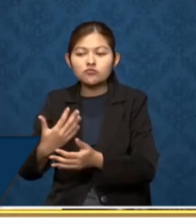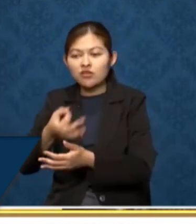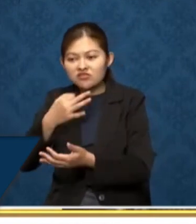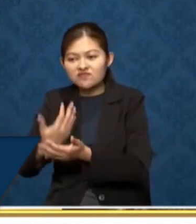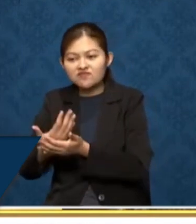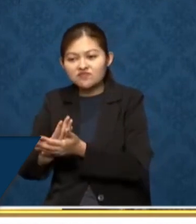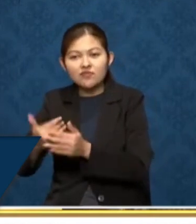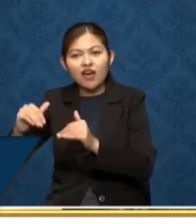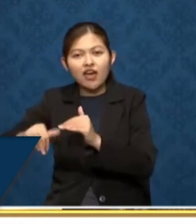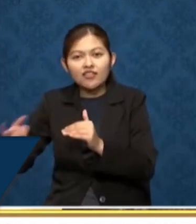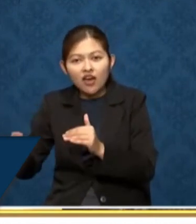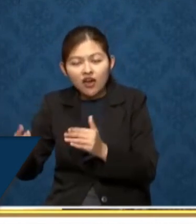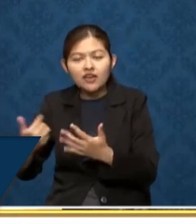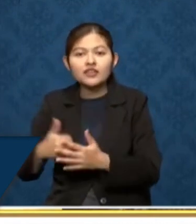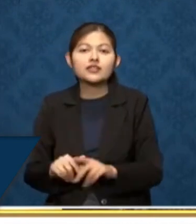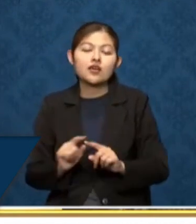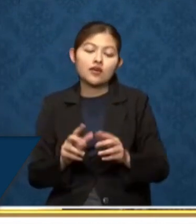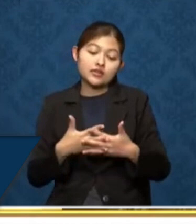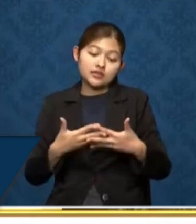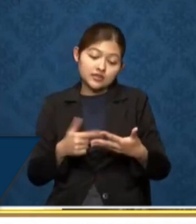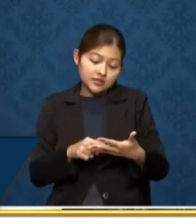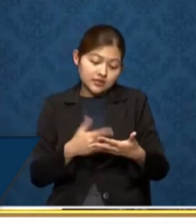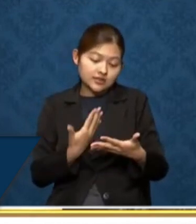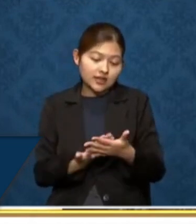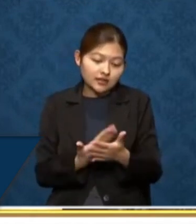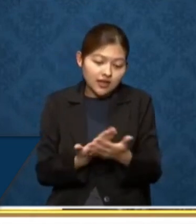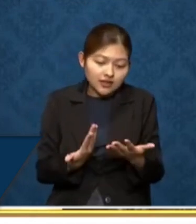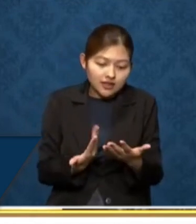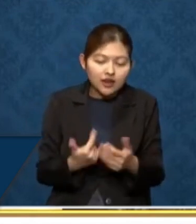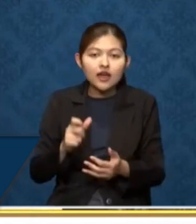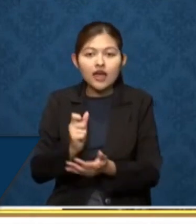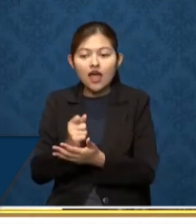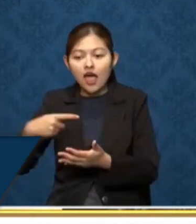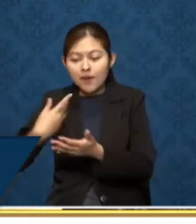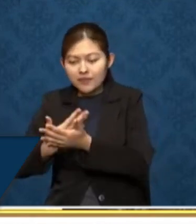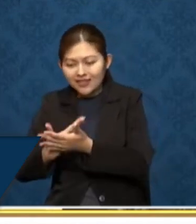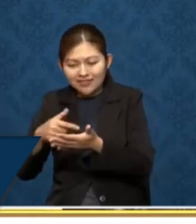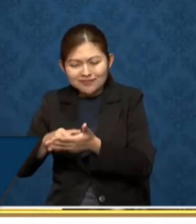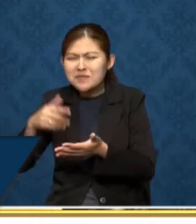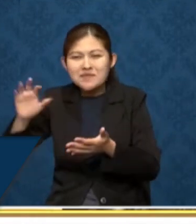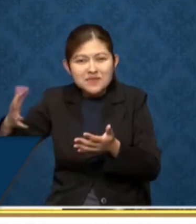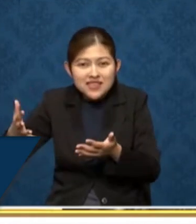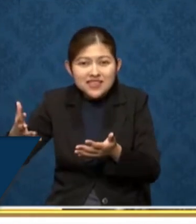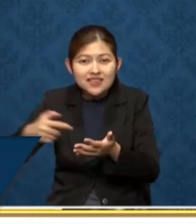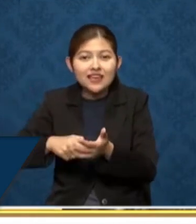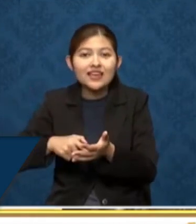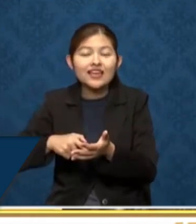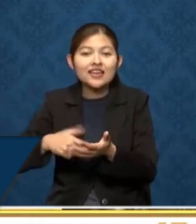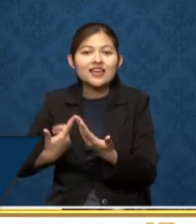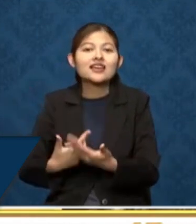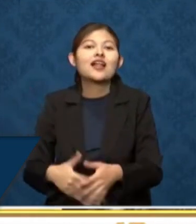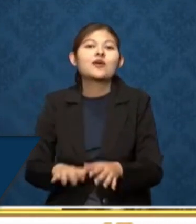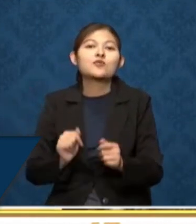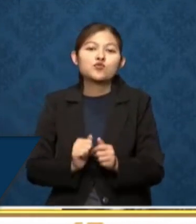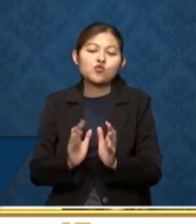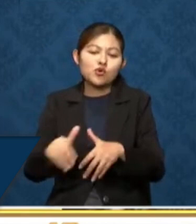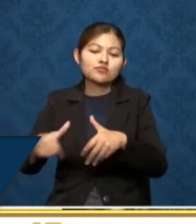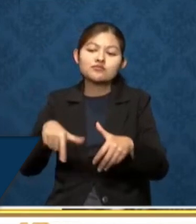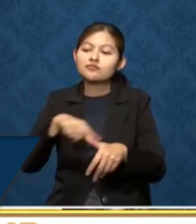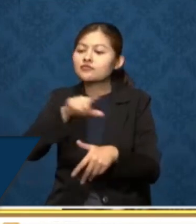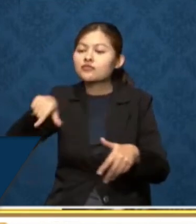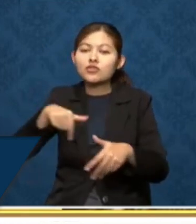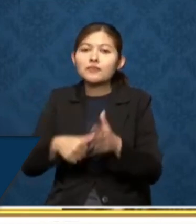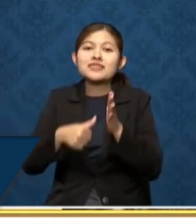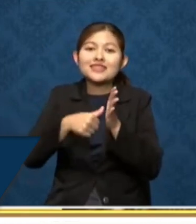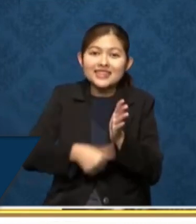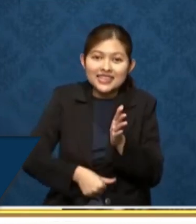แต่เมื่อเปิดกระเป๋าเงินออกมาเปิดแอปพลิเคชันธนาคารออกมามันไม่มีเงินนะคะสุดท้ายแล้วทุกคนก็ต้องกลายเป็นหนี้ค่ะ